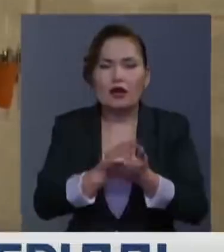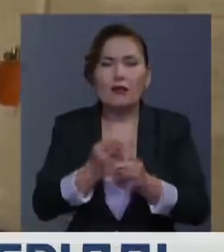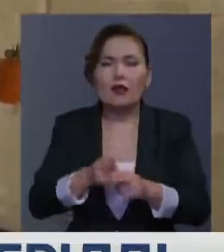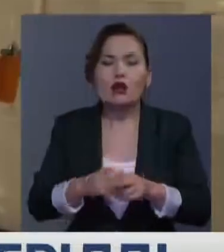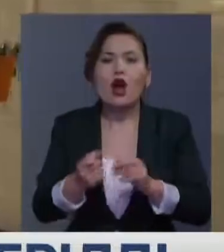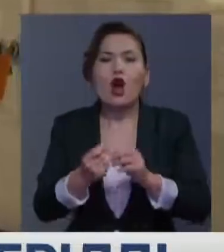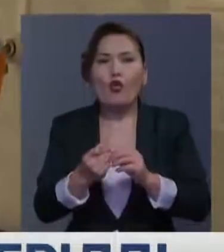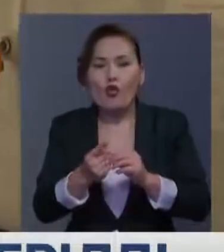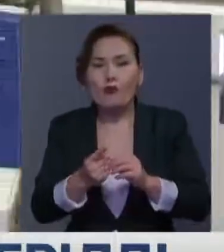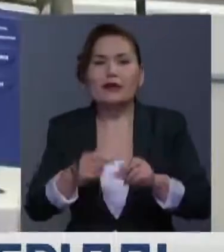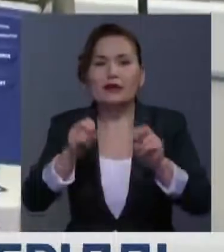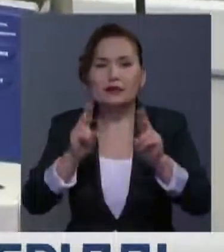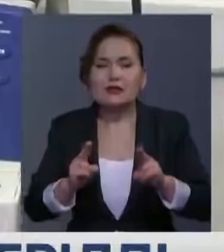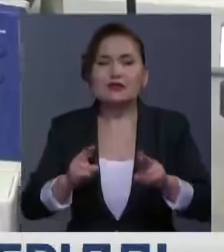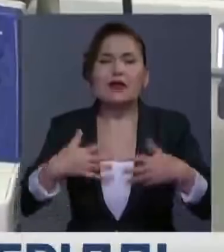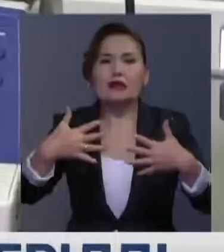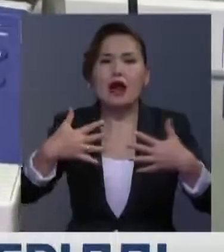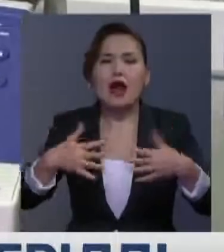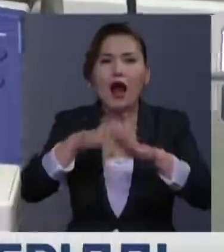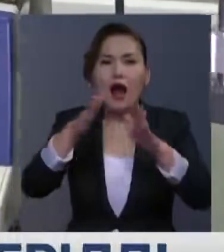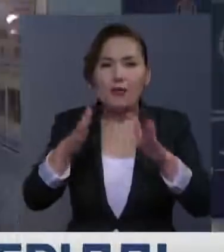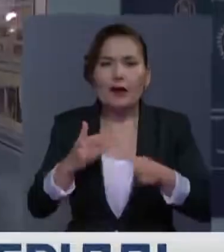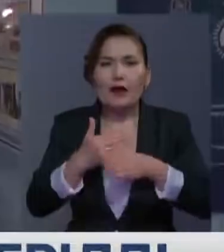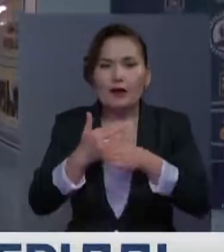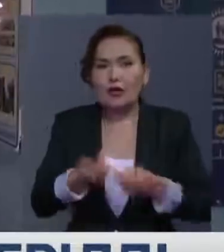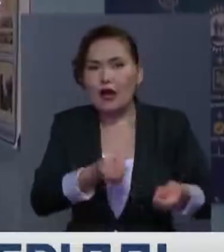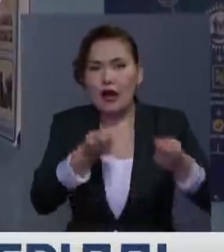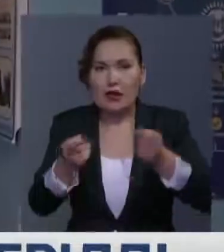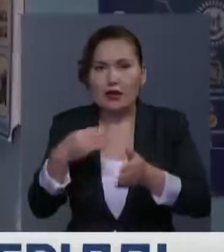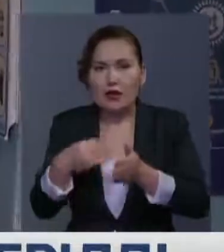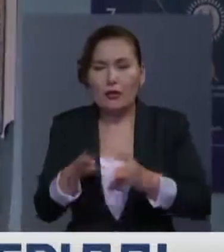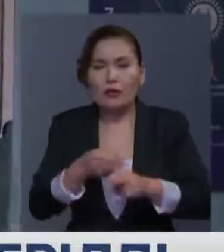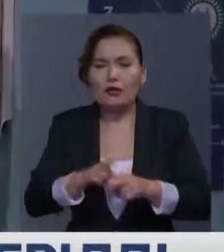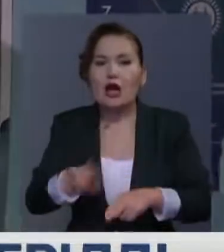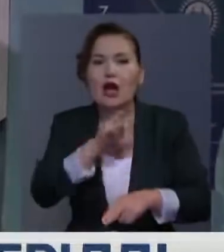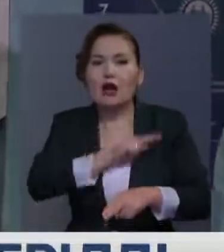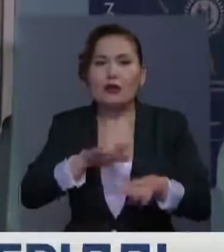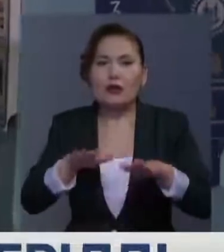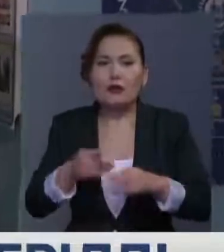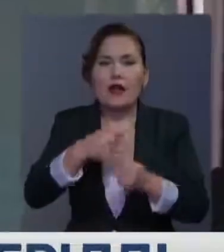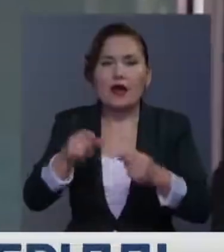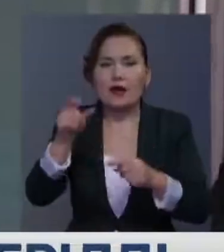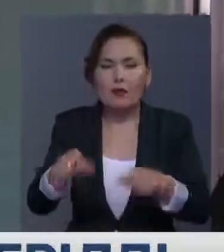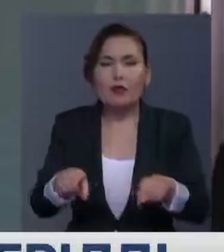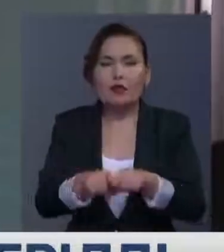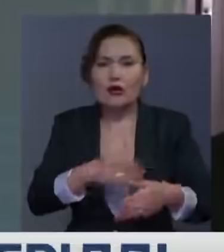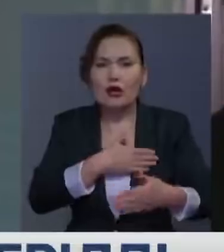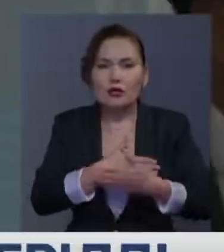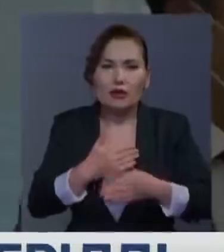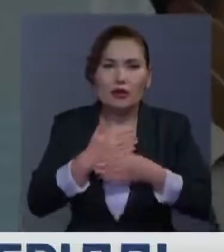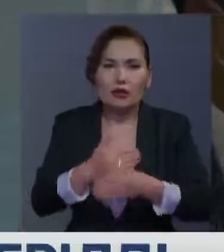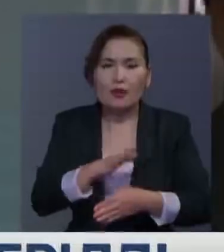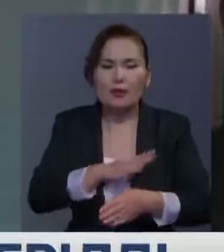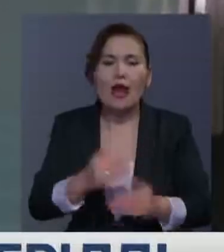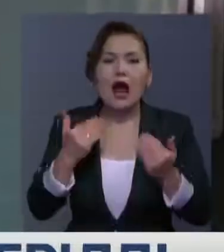өкпені жасанды желдету аппараты мен 23 оттегі концентраторы сатып алынды. Бұл жұмыстарға жергілікті кәсіпкерлерді белсенді түрде